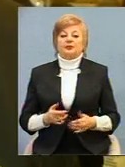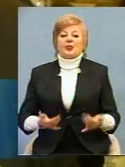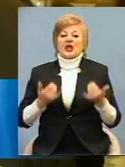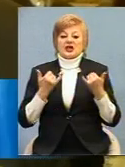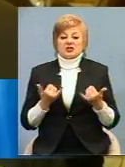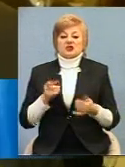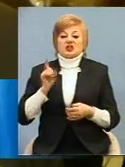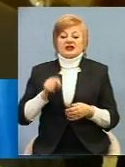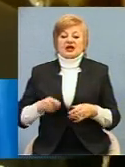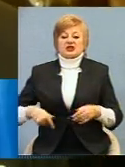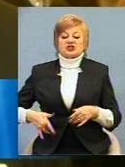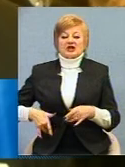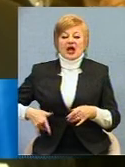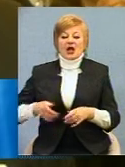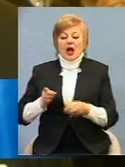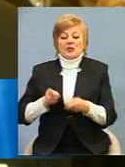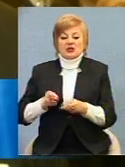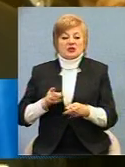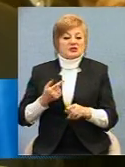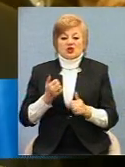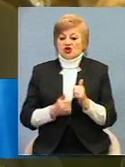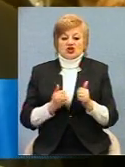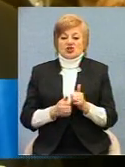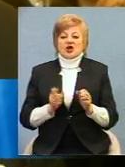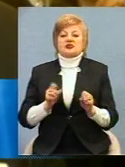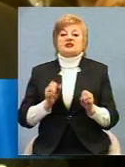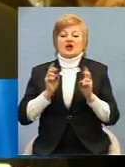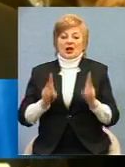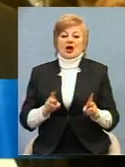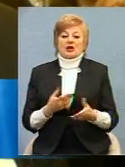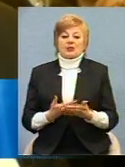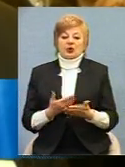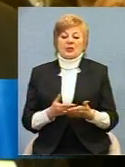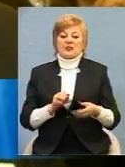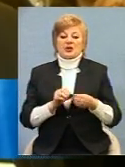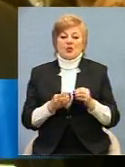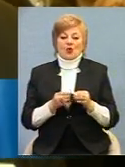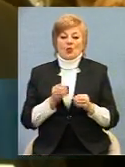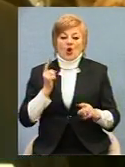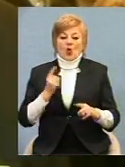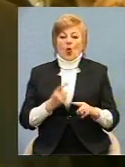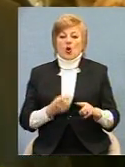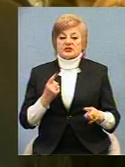даже аппендицит, холецистит не такая частая проблема, как, допустим, проблема острой